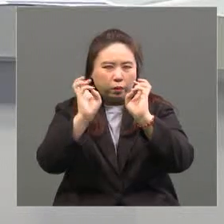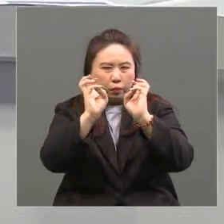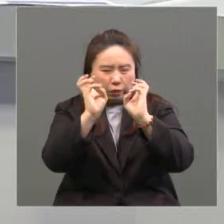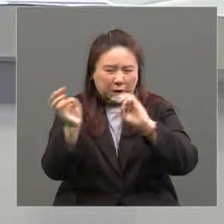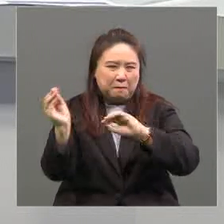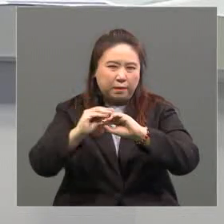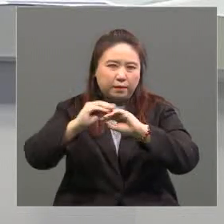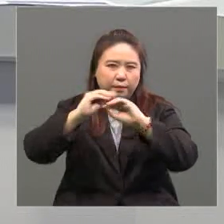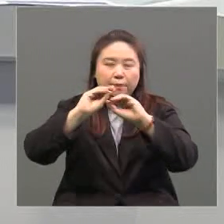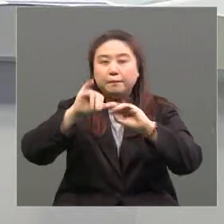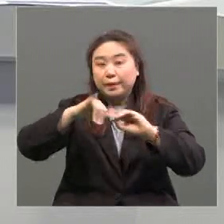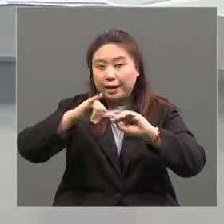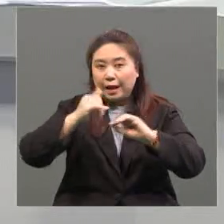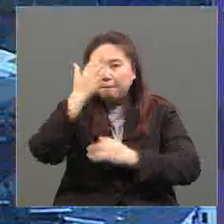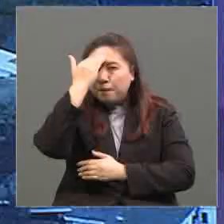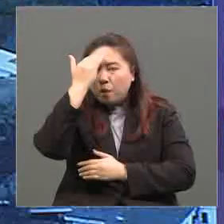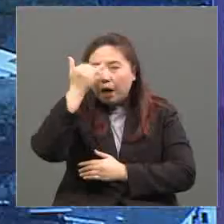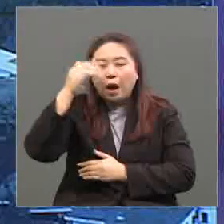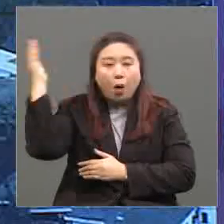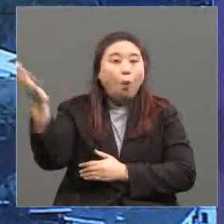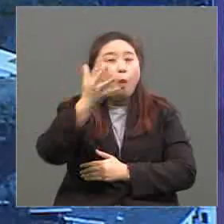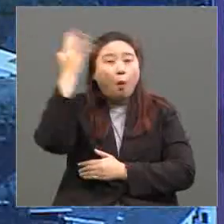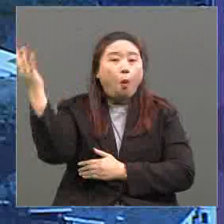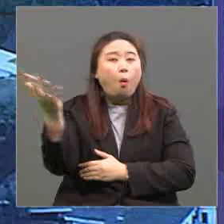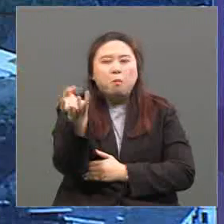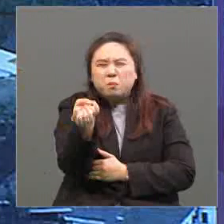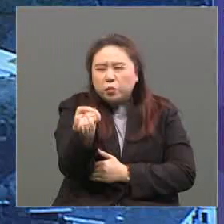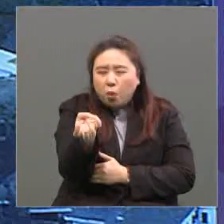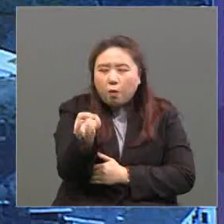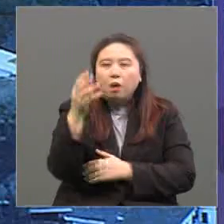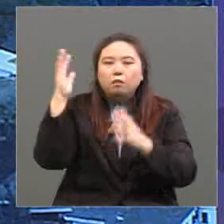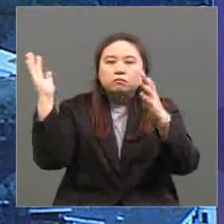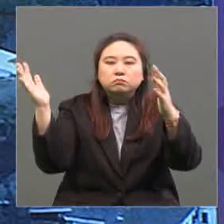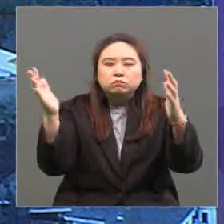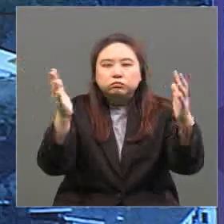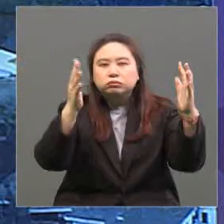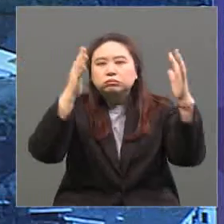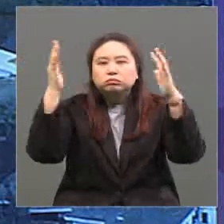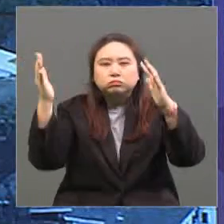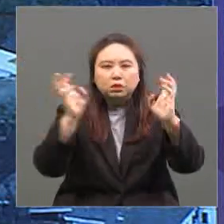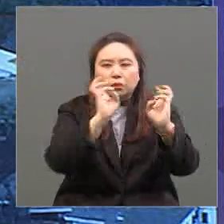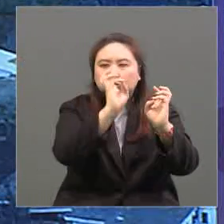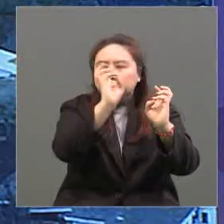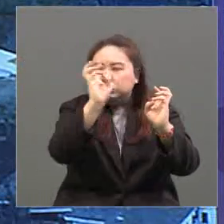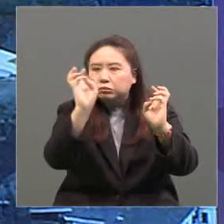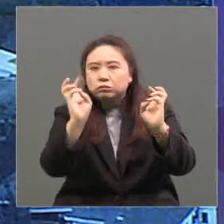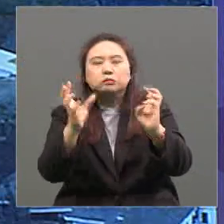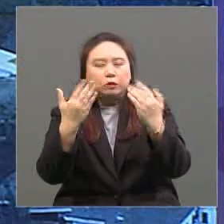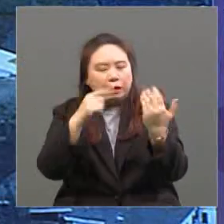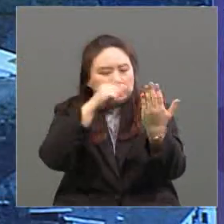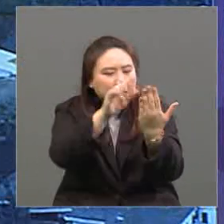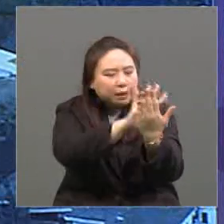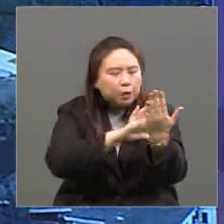ควันค่อนข้างมากเนื่องจากลมที่พัดปกคลุมเนี่ยมีกำลังอ่อนนะคะขณะที่อุณหภูมิทั่วไทยตอนนี้ก็สูงเพิ่มขึ้นด้วย